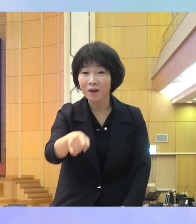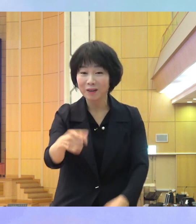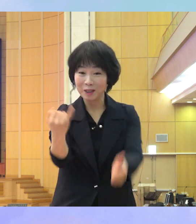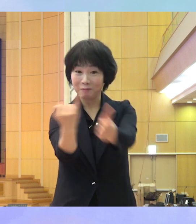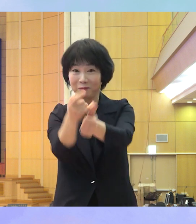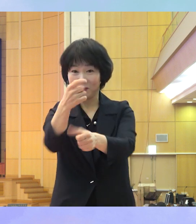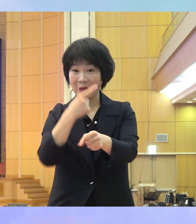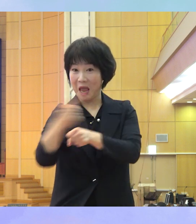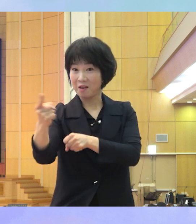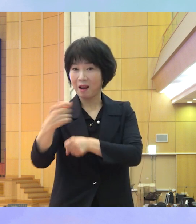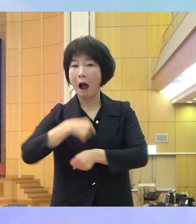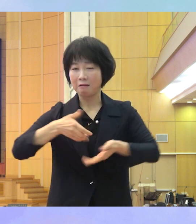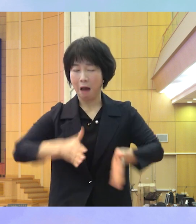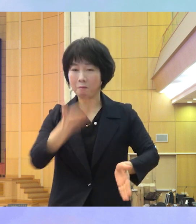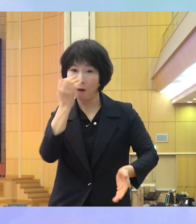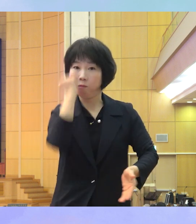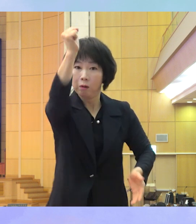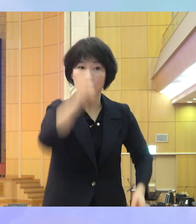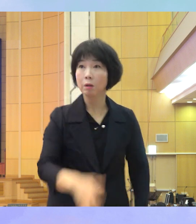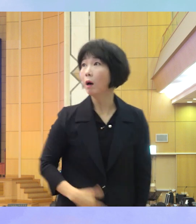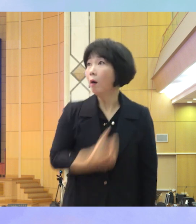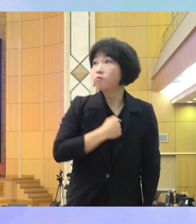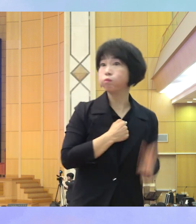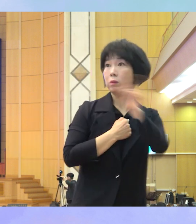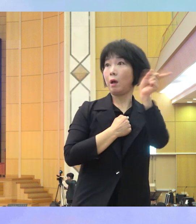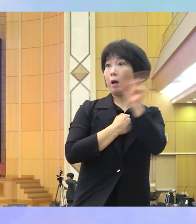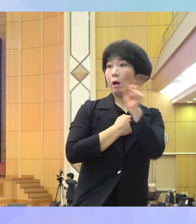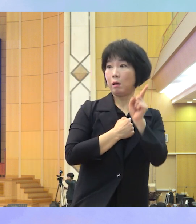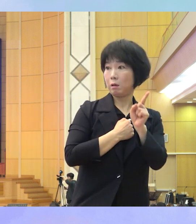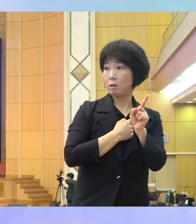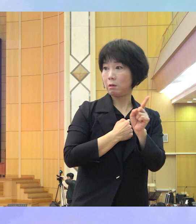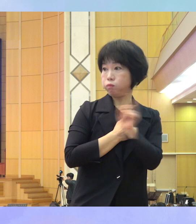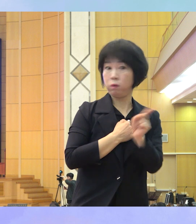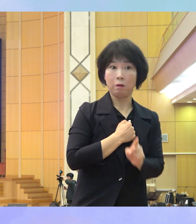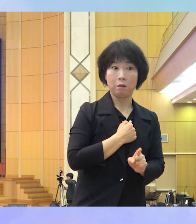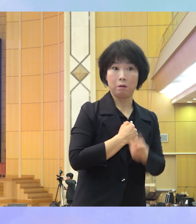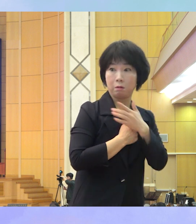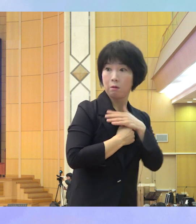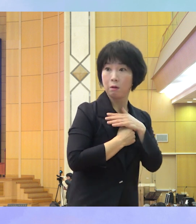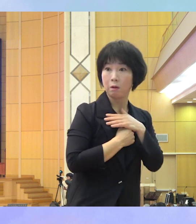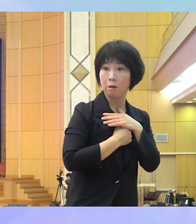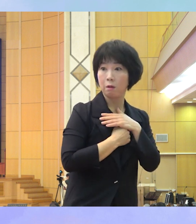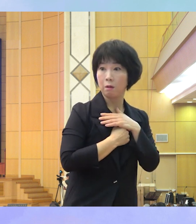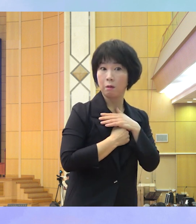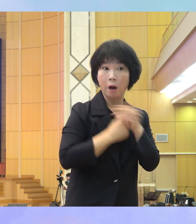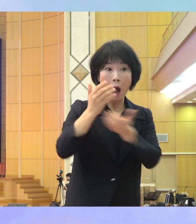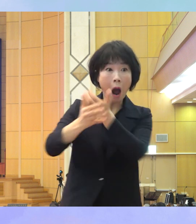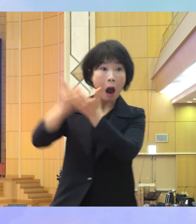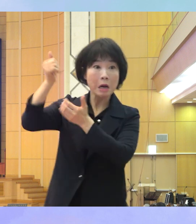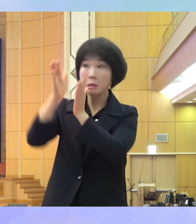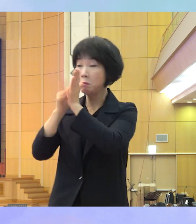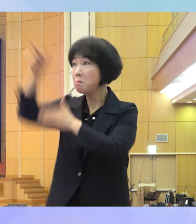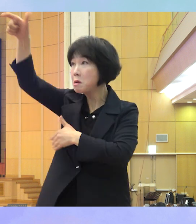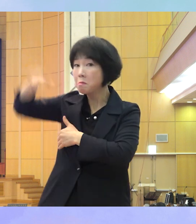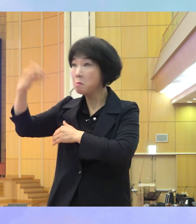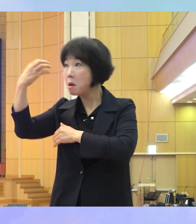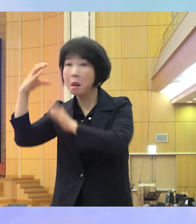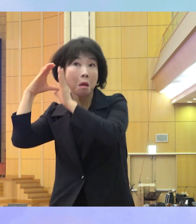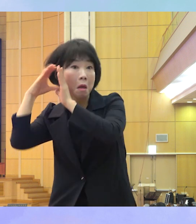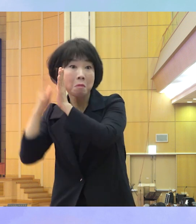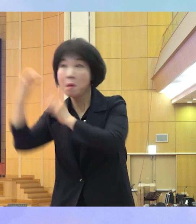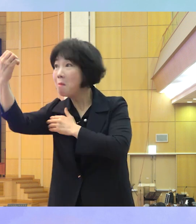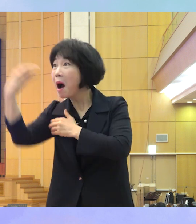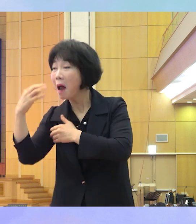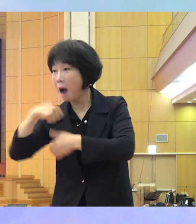것이오. 깜짝 놀랐죠, 아브라함은. 어머, 아니, 하나님만 나에게 아들 준다고 약속하고